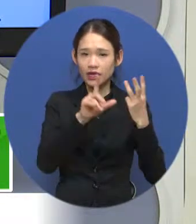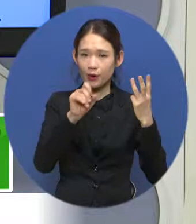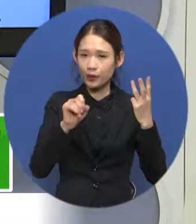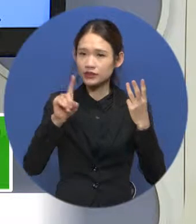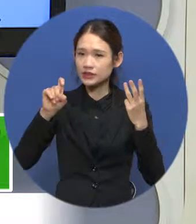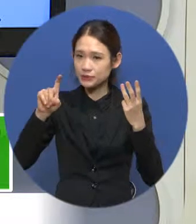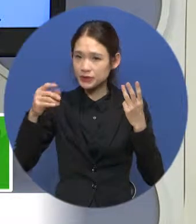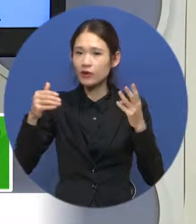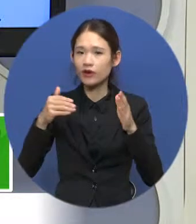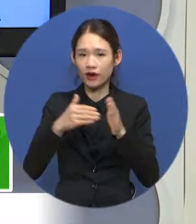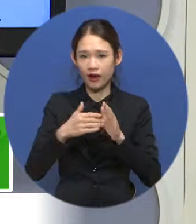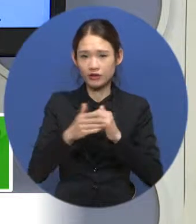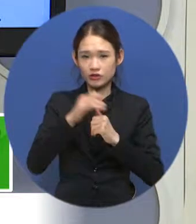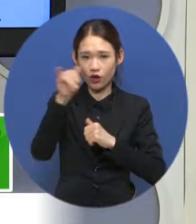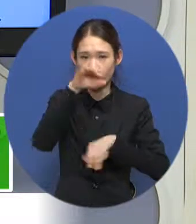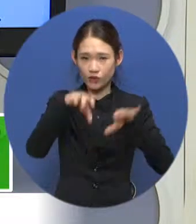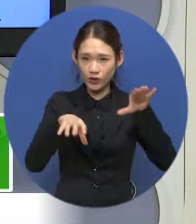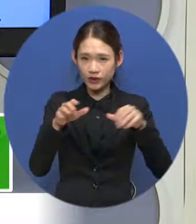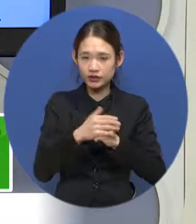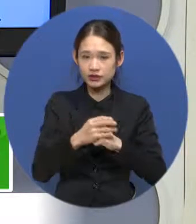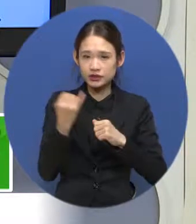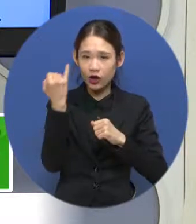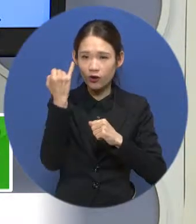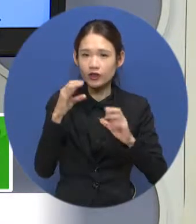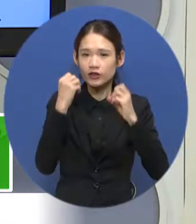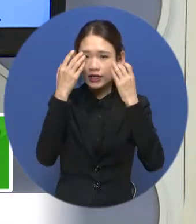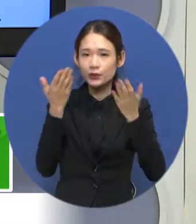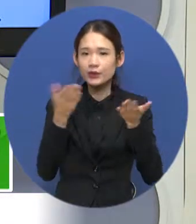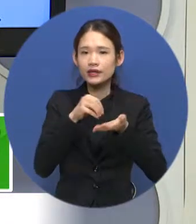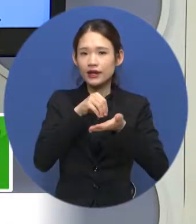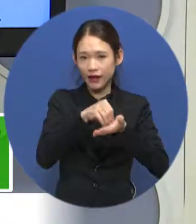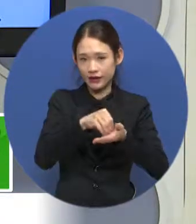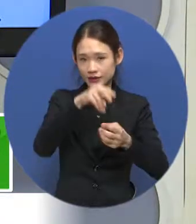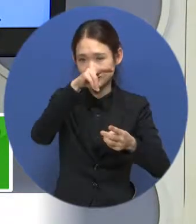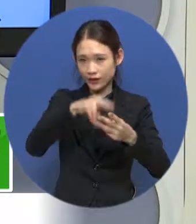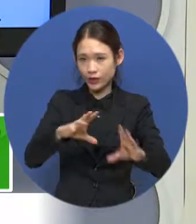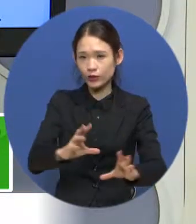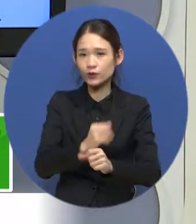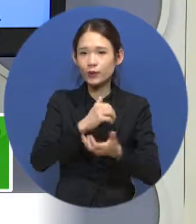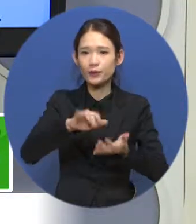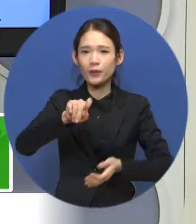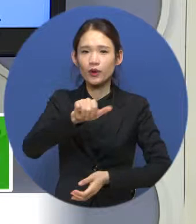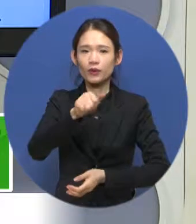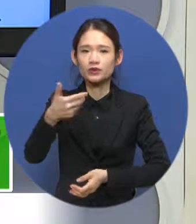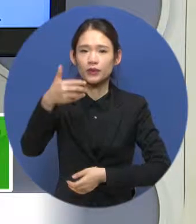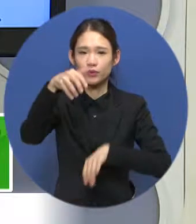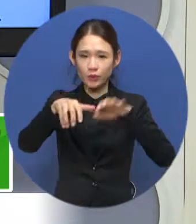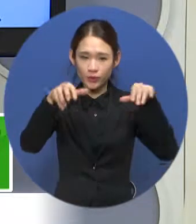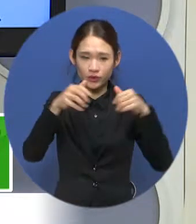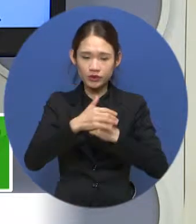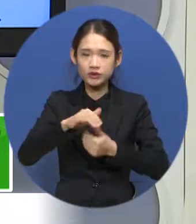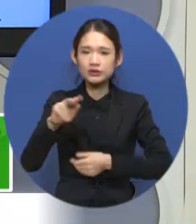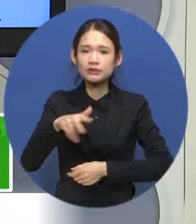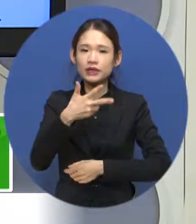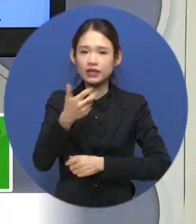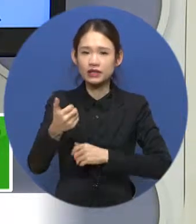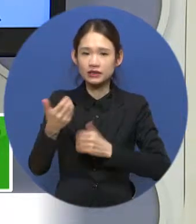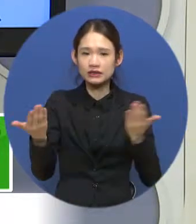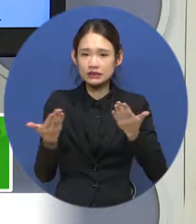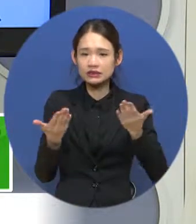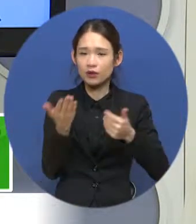전국에 산재한 여성새로일하기센터 백신 8곳을 통해 740 여개의 직업 교육 훈련이